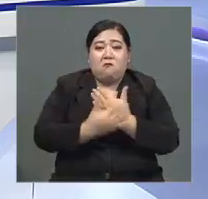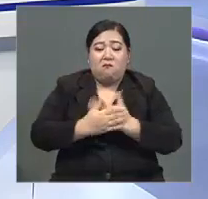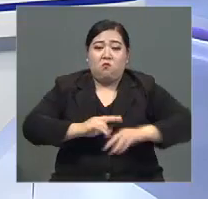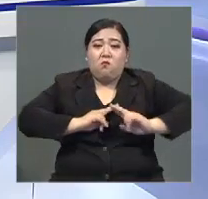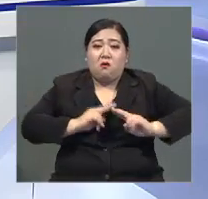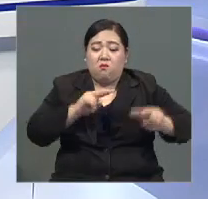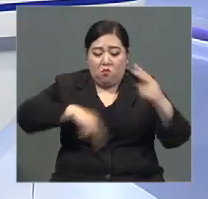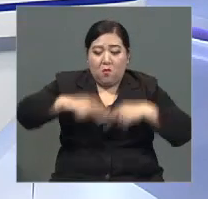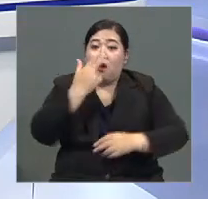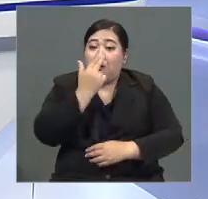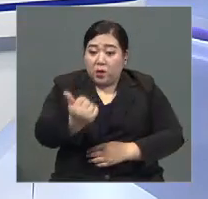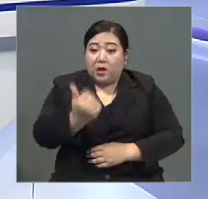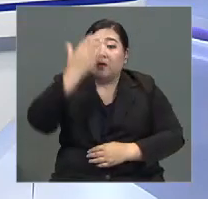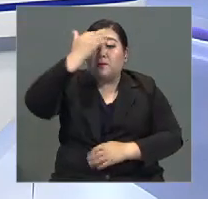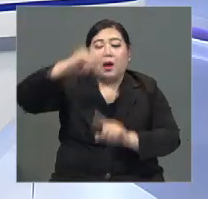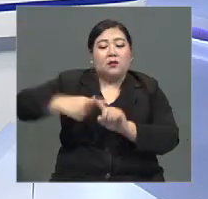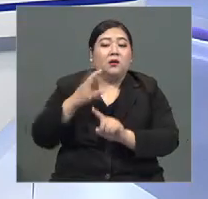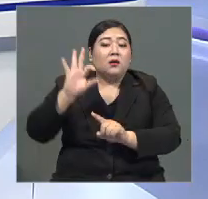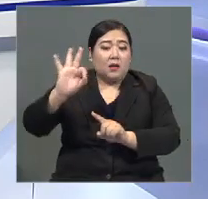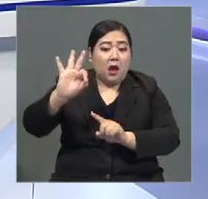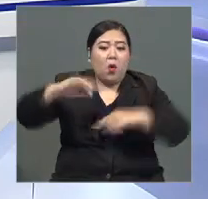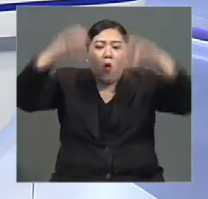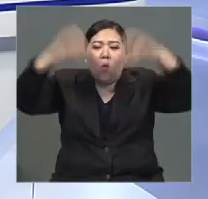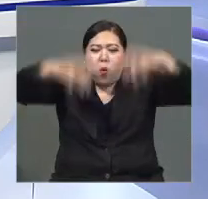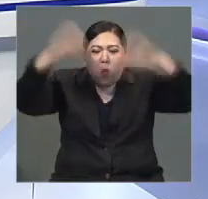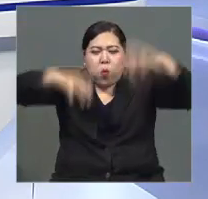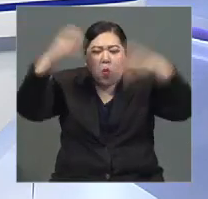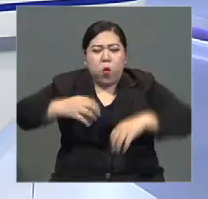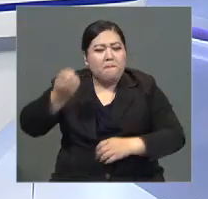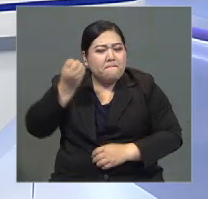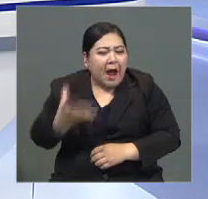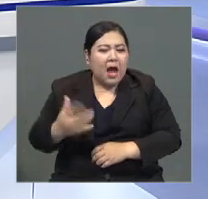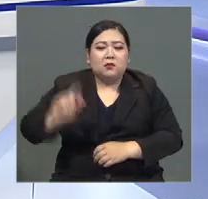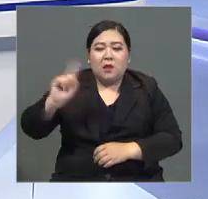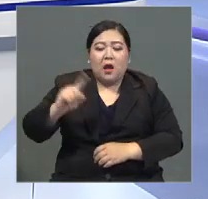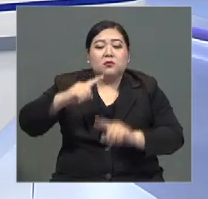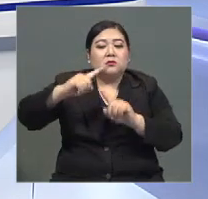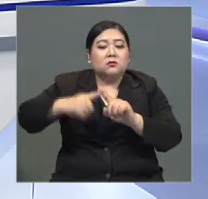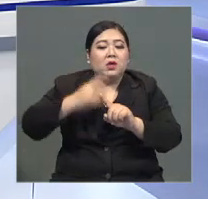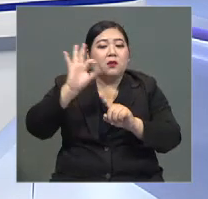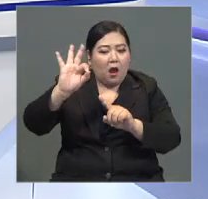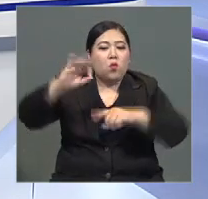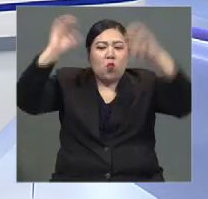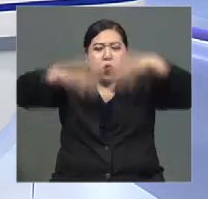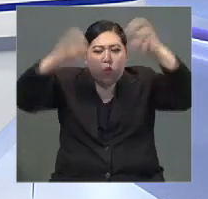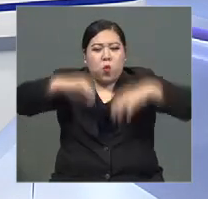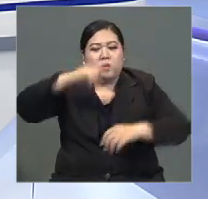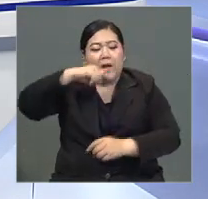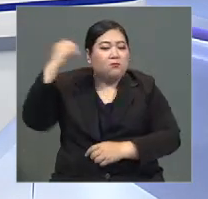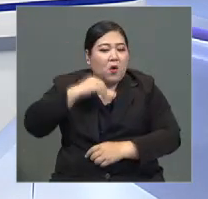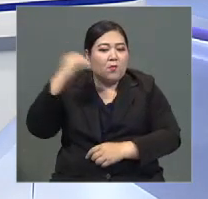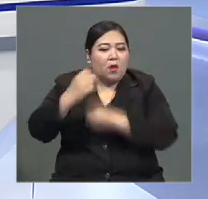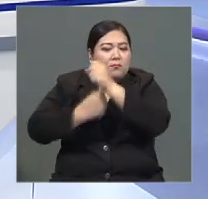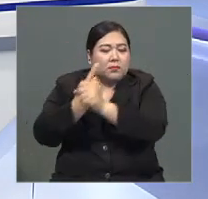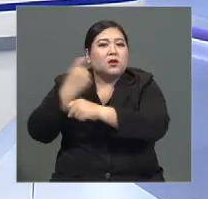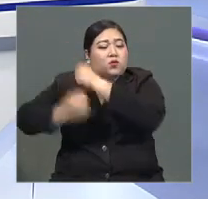เพาะวาเดือนก Bleaires parenting จะถือว่าเป็เดือนที่มีฝนตกมากที่สุนช่วงของฤดูฝนของประเทศไยนะคะวันนี้ถือวาเป็